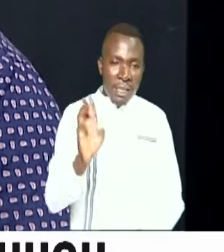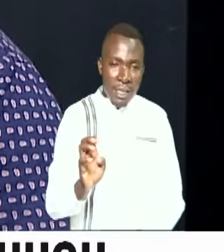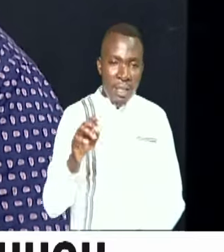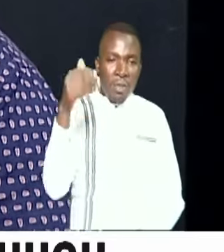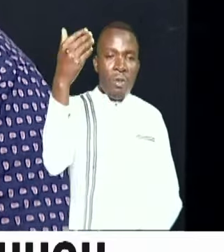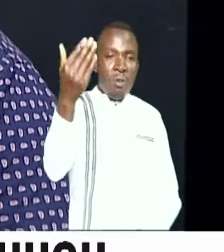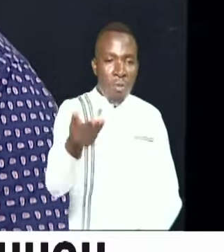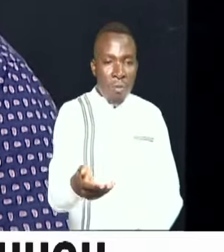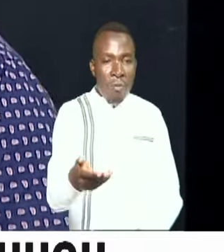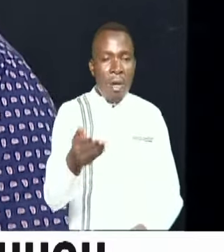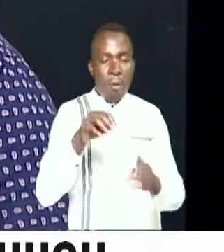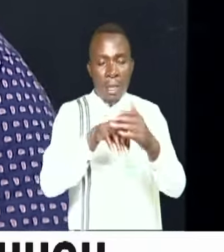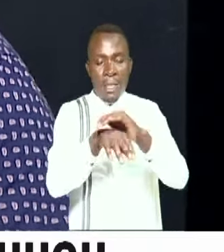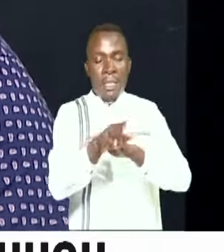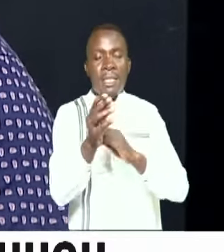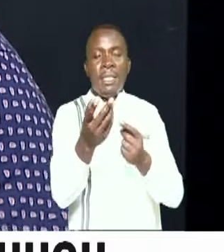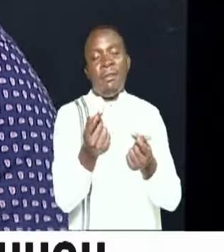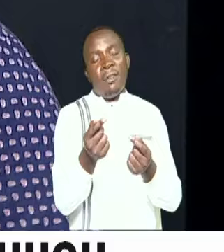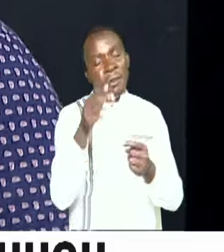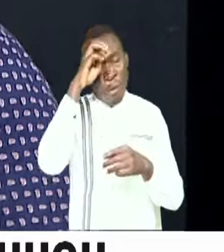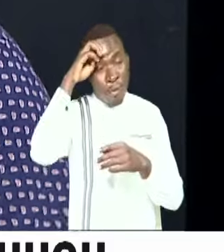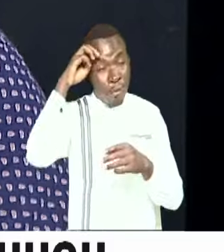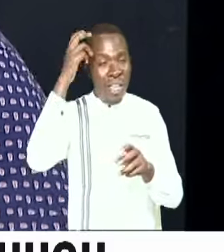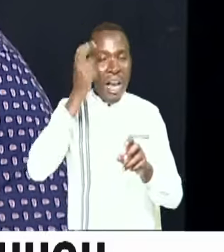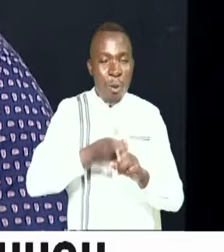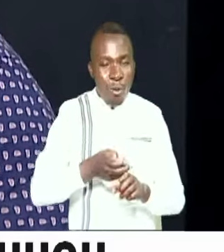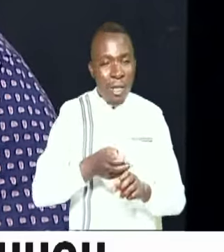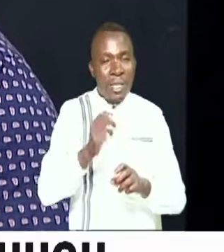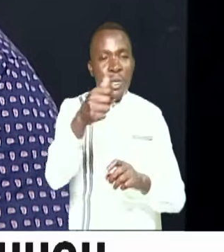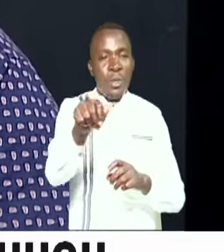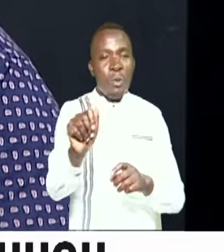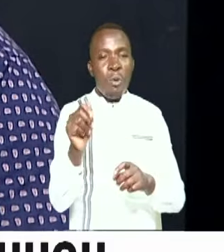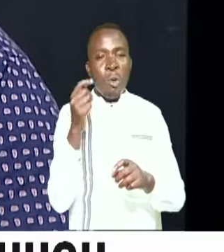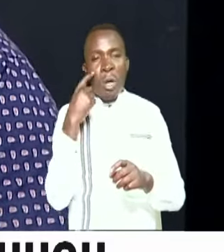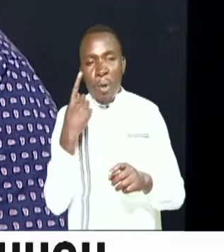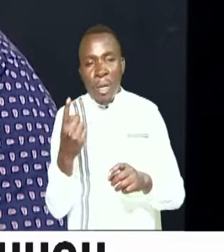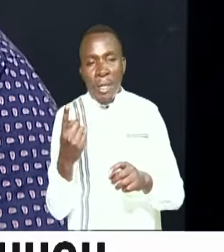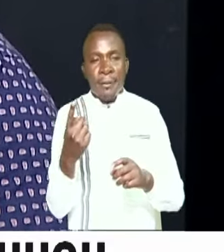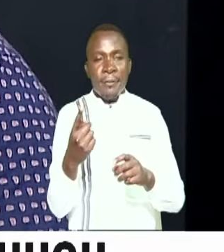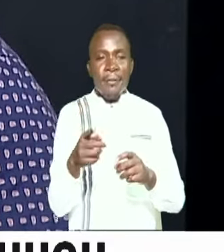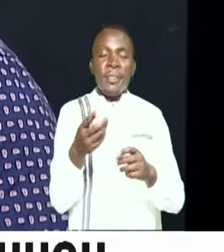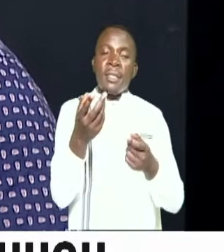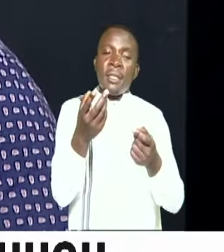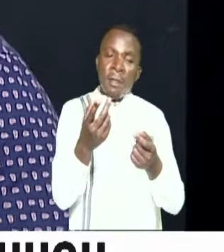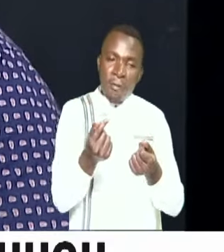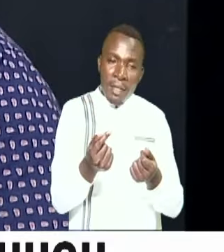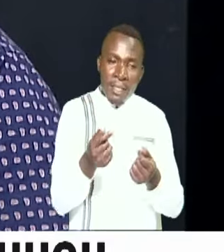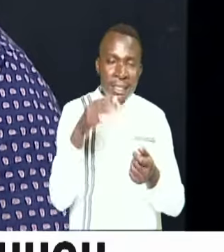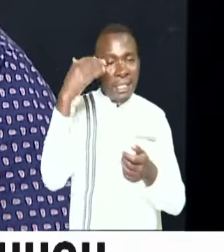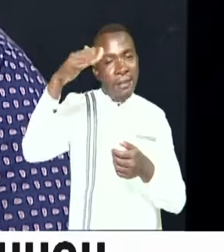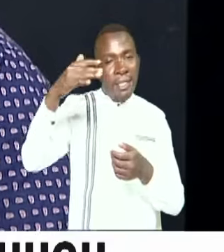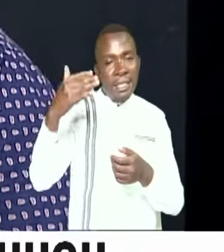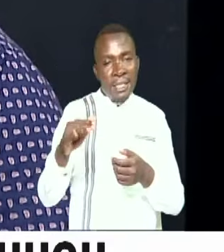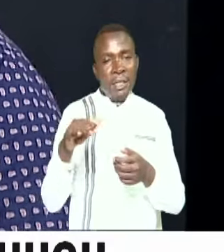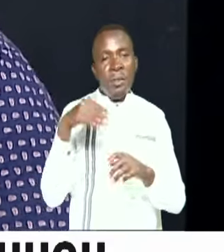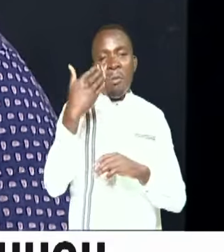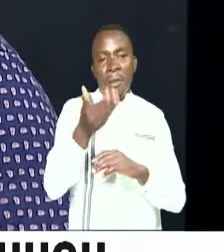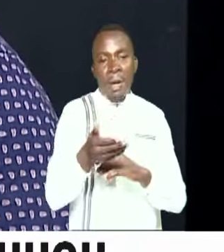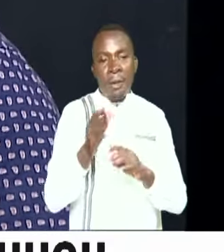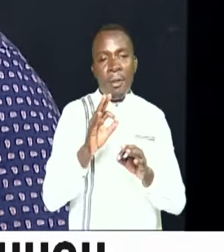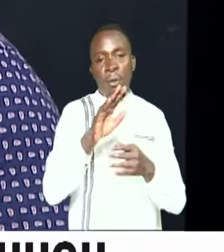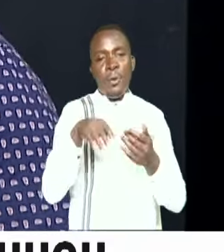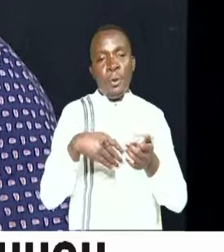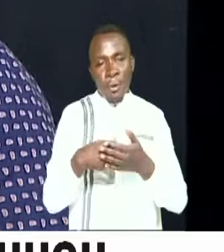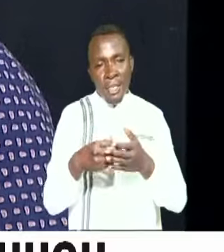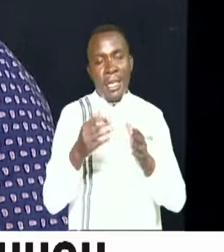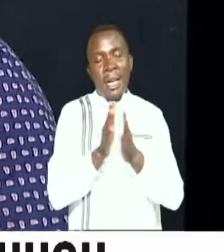kwa accessing ya finance, ugasanga ni ibintu bigorana. Noneho icyo nacyo ukabona na ya finance nayo iguhenze, ukumva ko ibintu byose bigenda hari